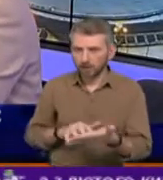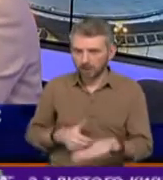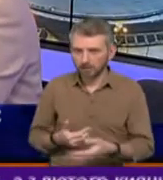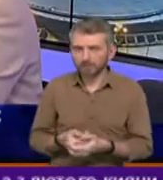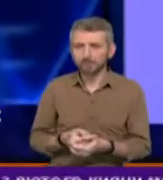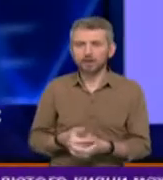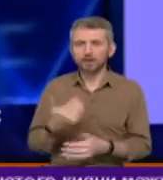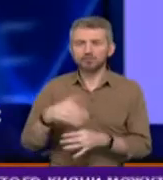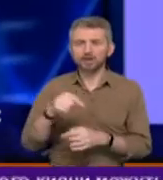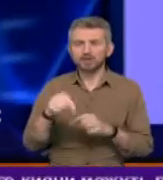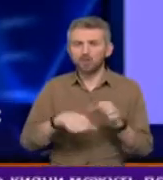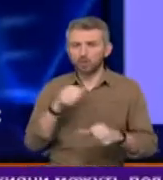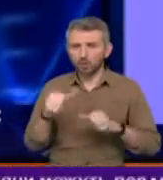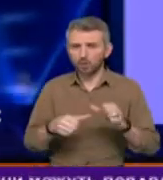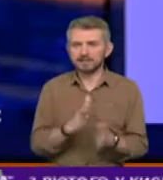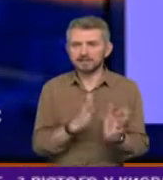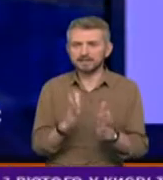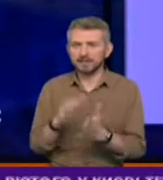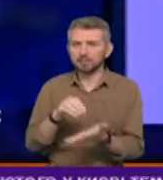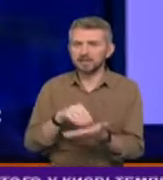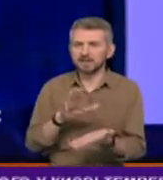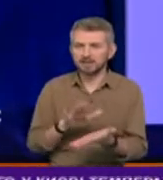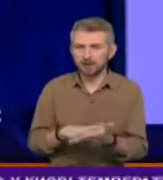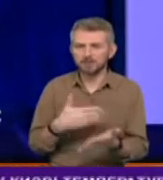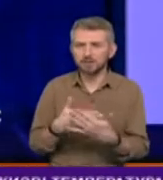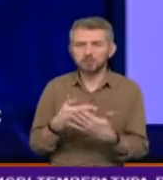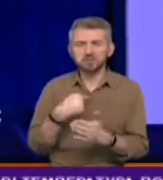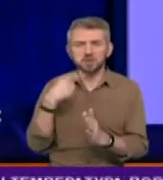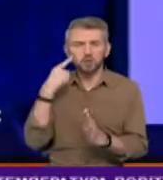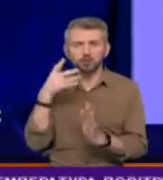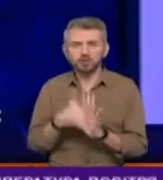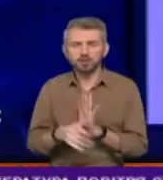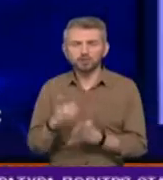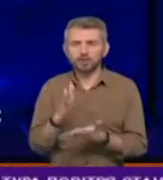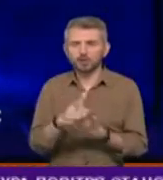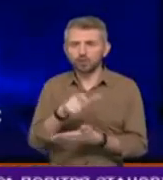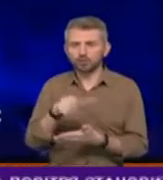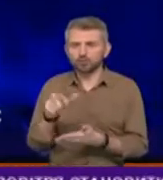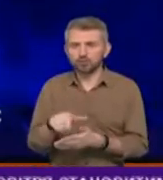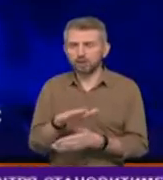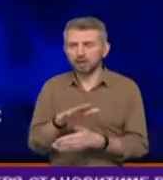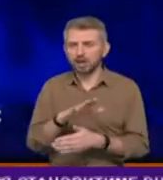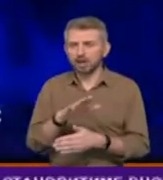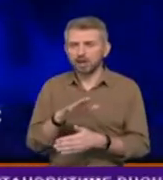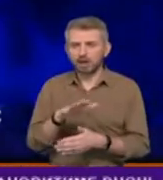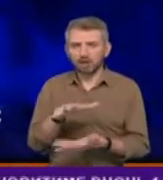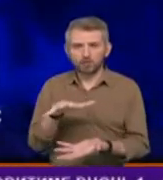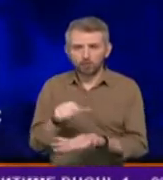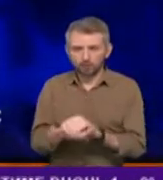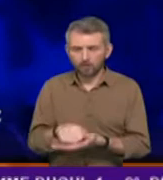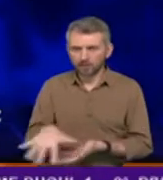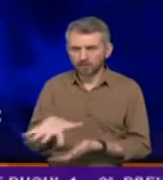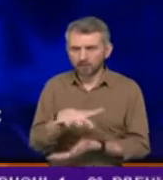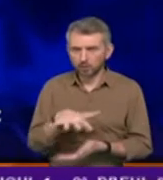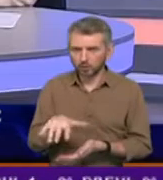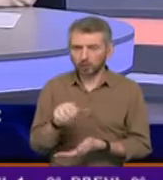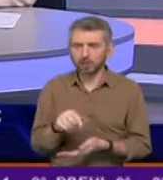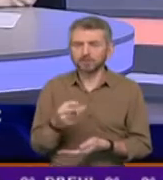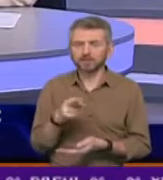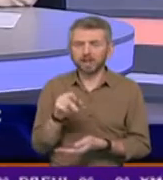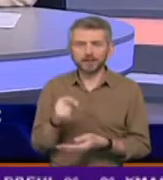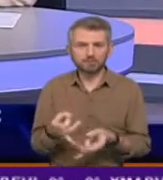яка, знову ж таки, останніми днями в тренді, оскільки повідомили, що в нас вже починається реєстрація, вже почалася реєстрація тих, хто буде